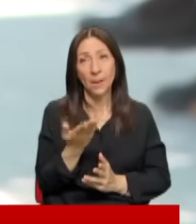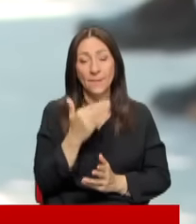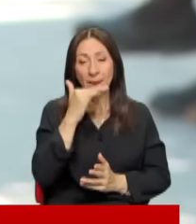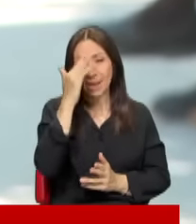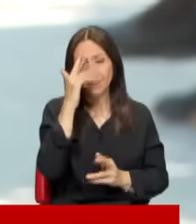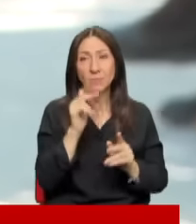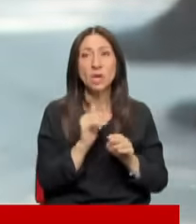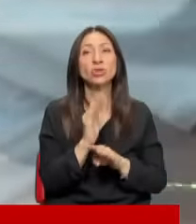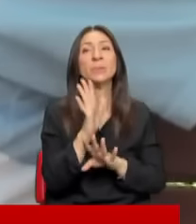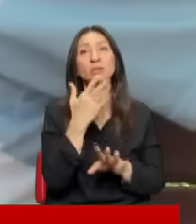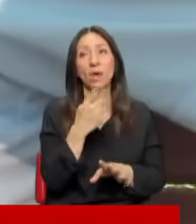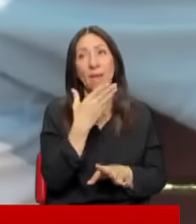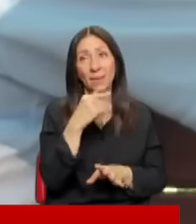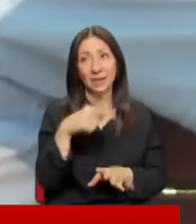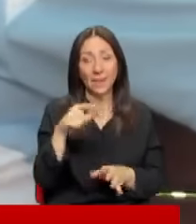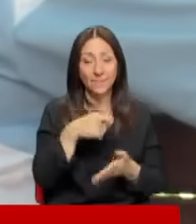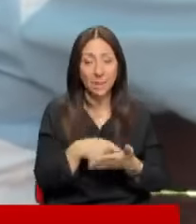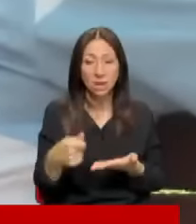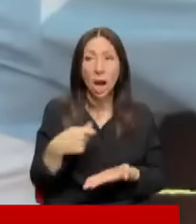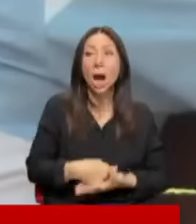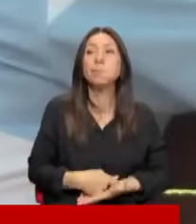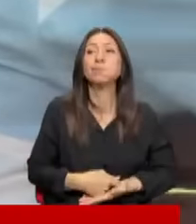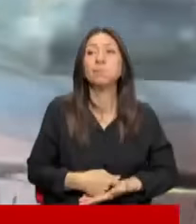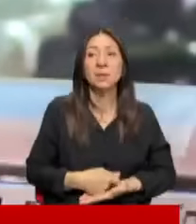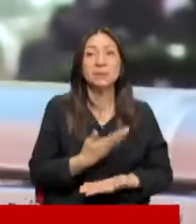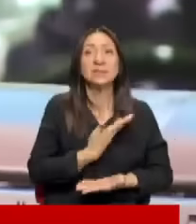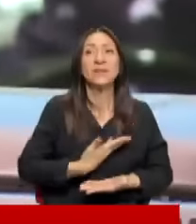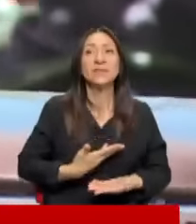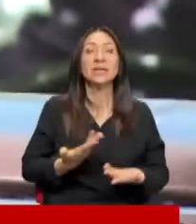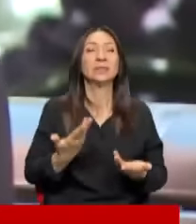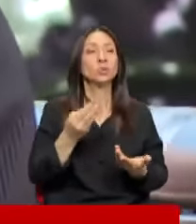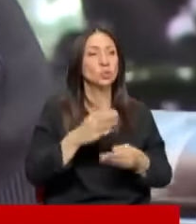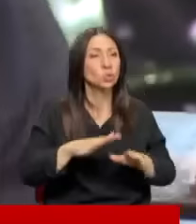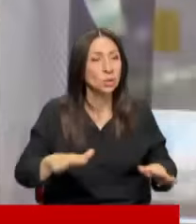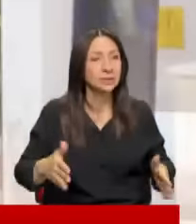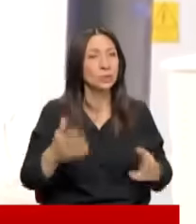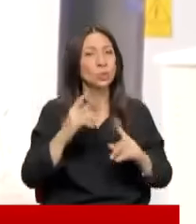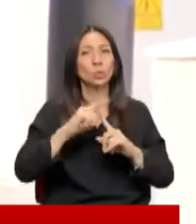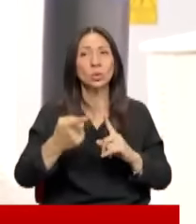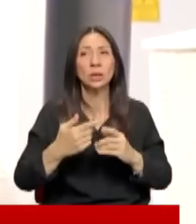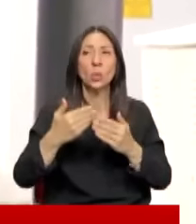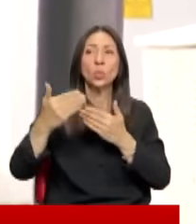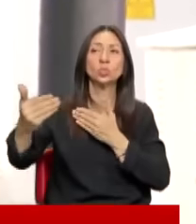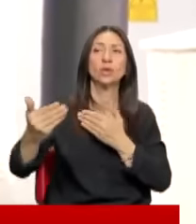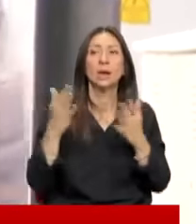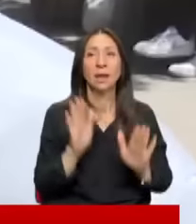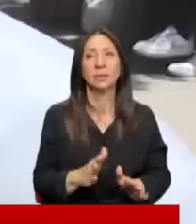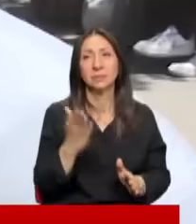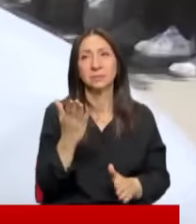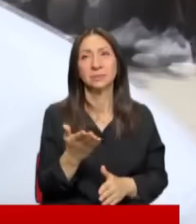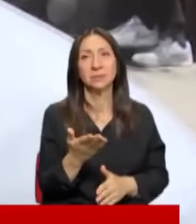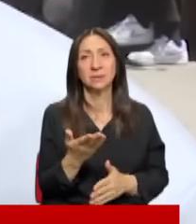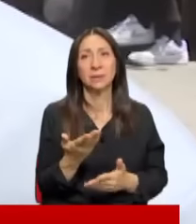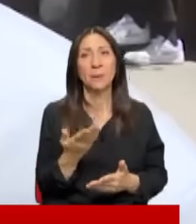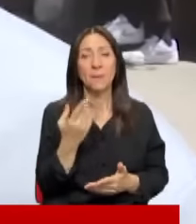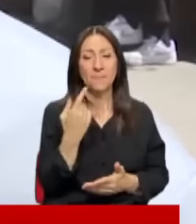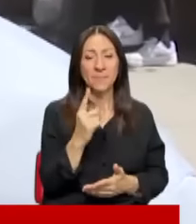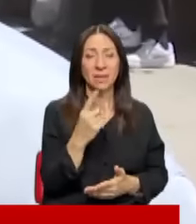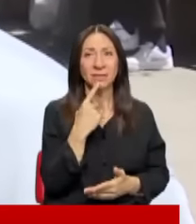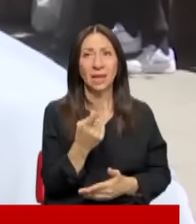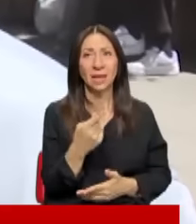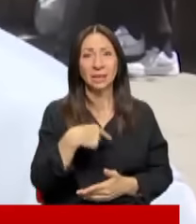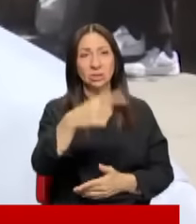gibi yaşamadık diyor emekli. Maaşlar da yatmayınca sevdiklerinden, çocuklarından, torunlarından uzak kaldılar. Yozgatlıyım. 1000 lira